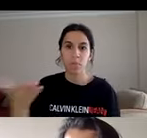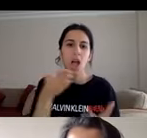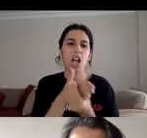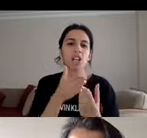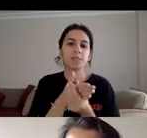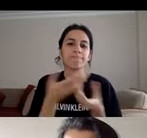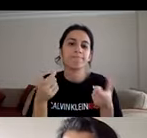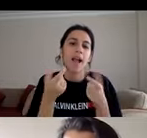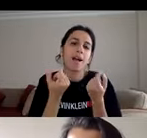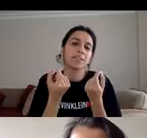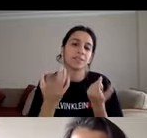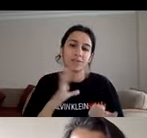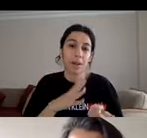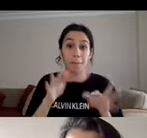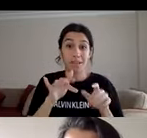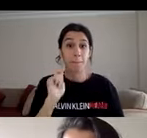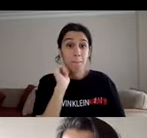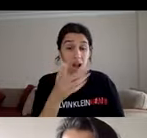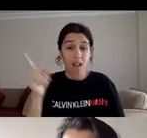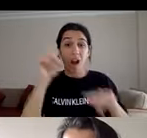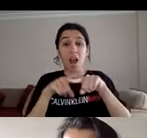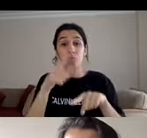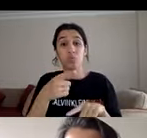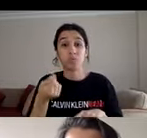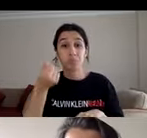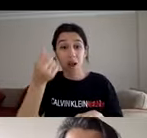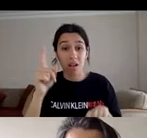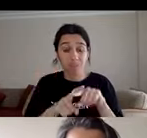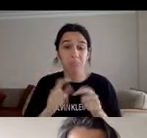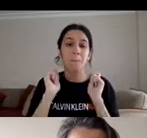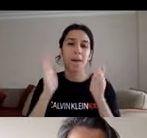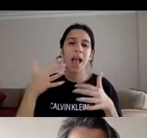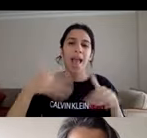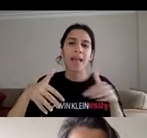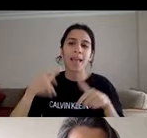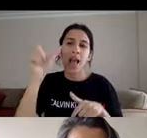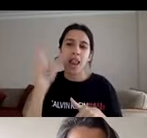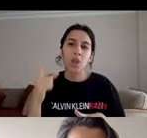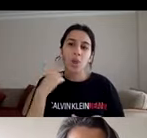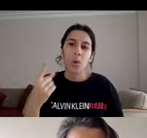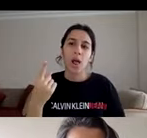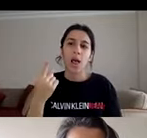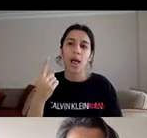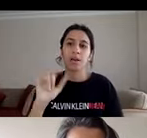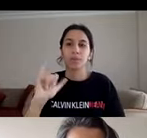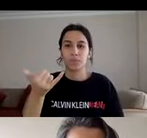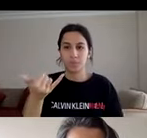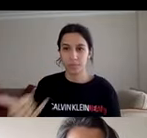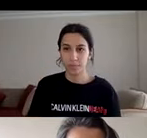var. Bilgisayar pahalıyken üstüne bir de bu cihazları edinmek engelli topluluğu için ciddi bir iş. Donanım